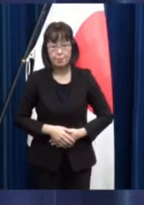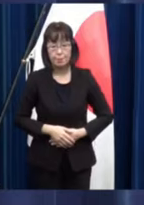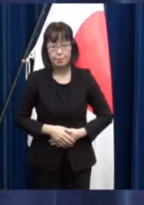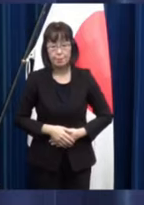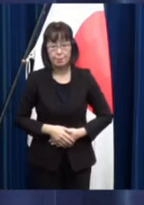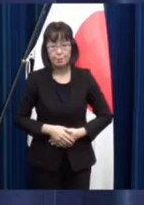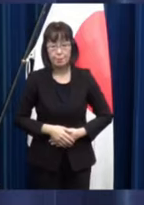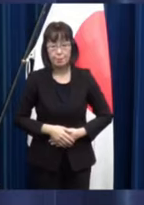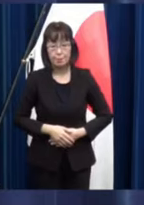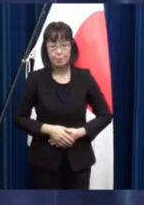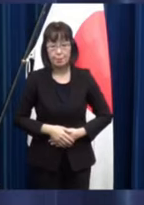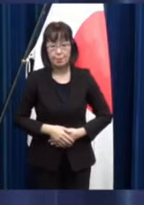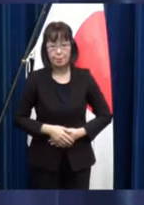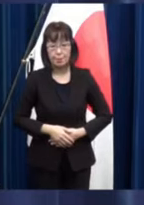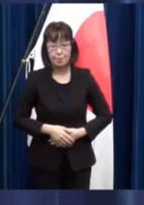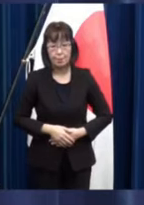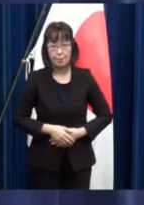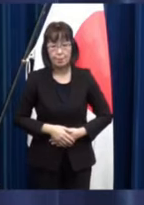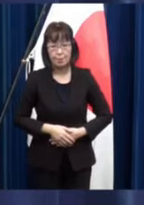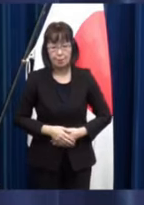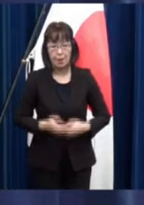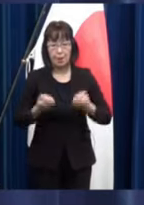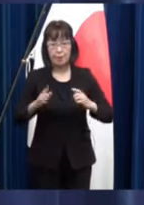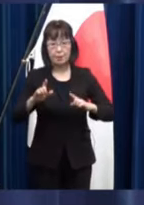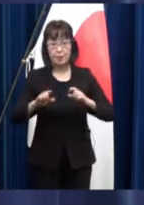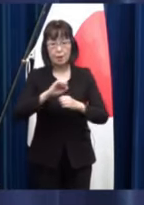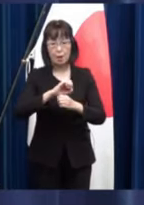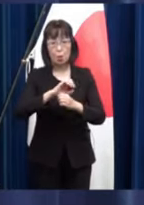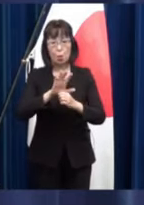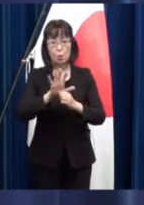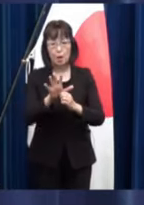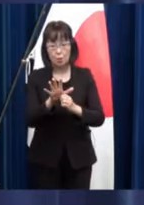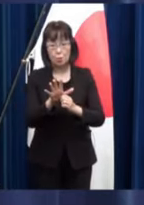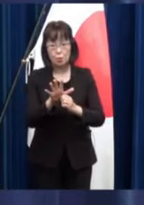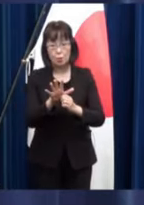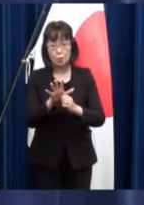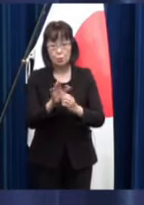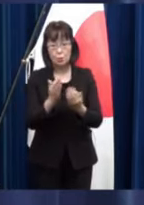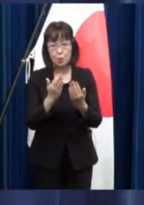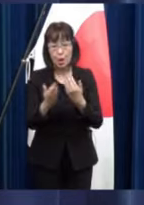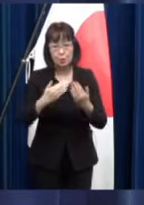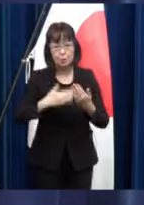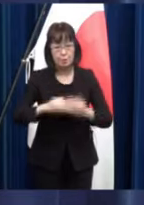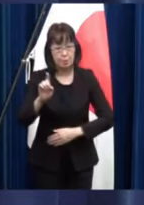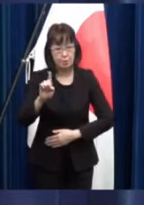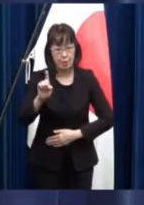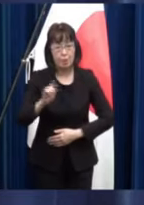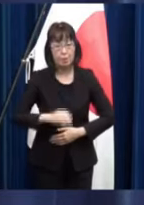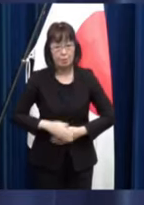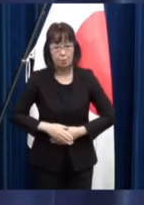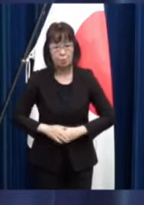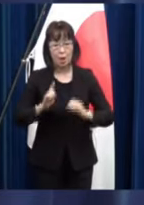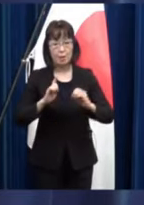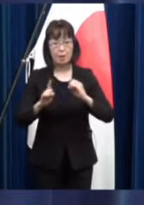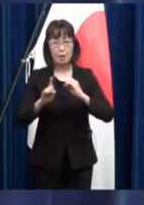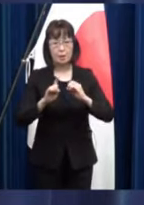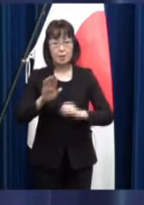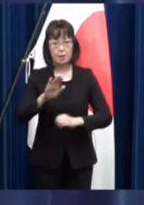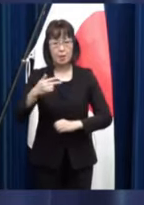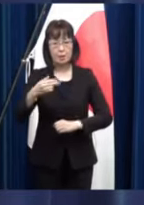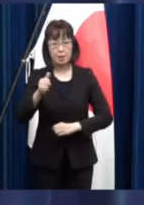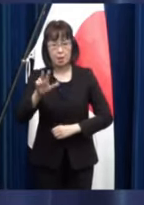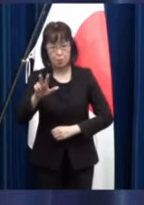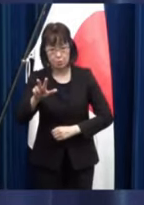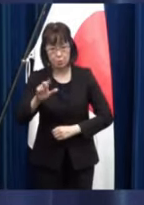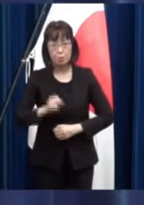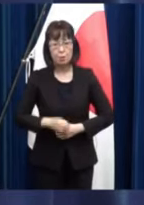とりわけ新型コロナウイルスで浮き彫りになったのはデジタルおよびサ